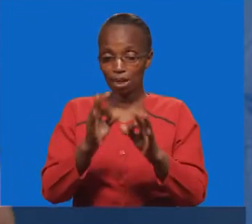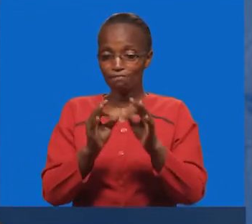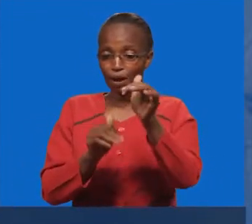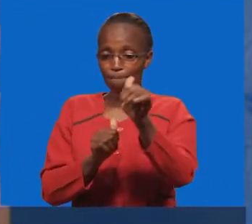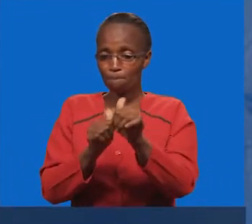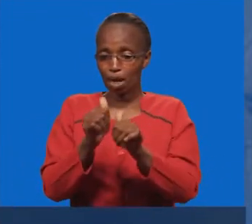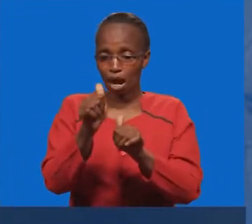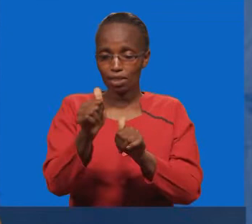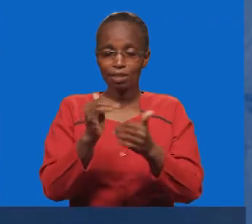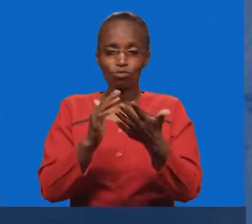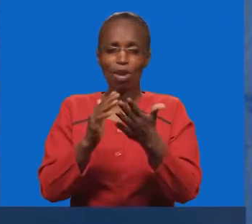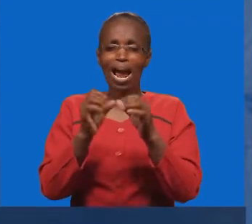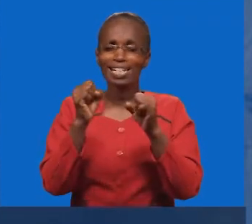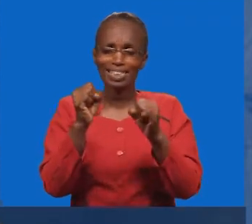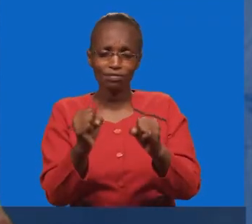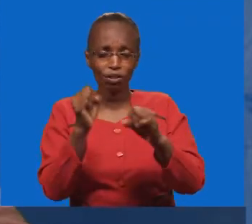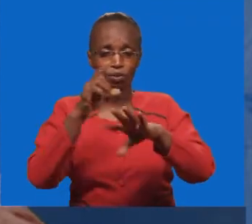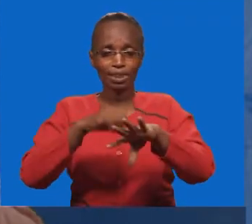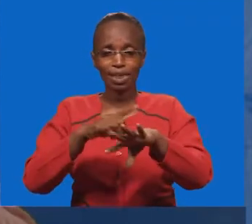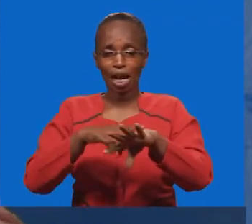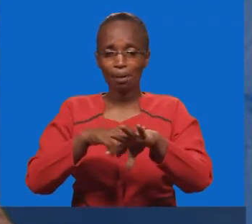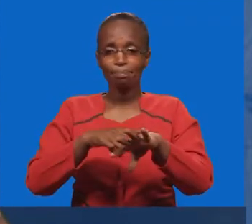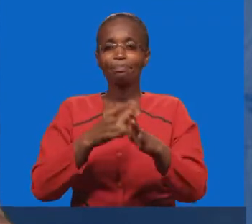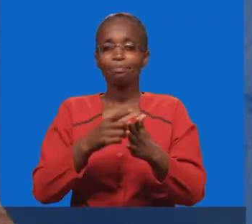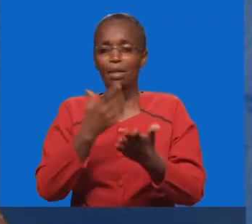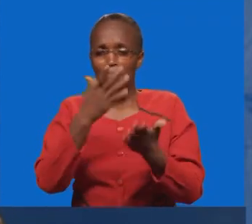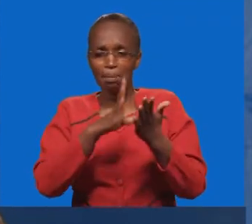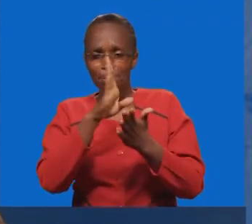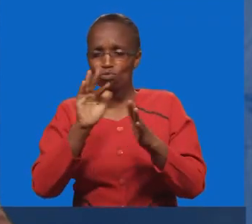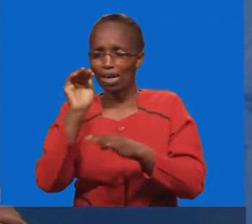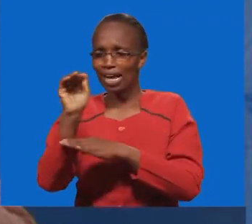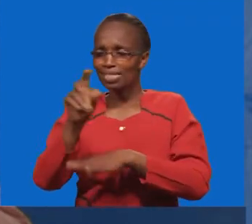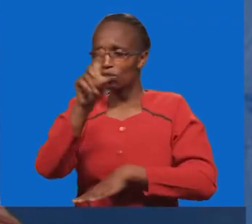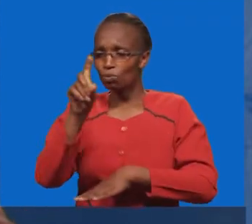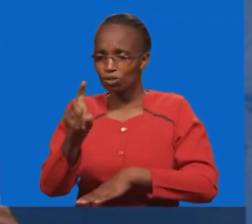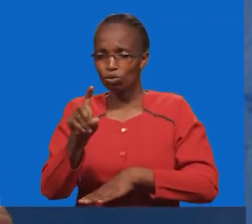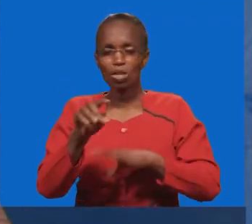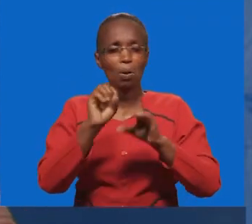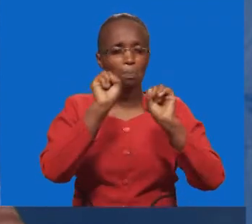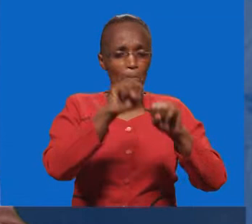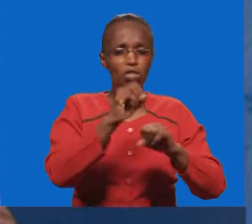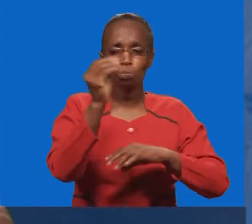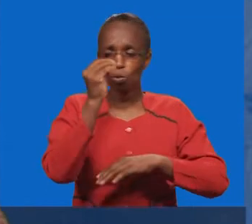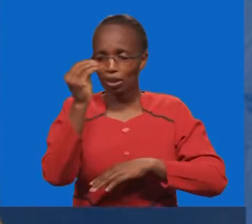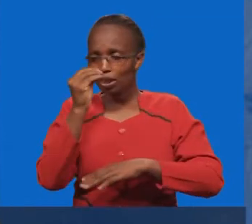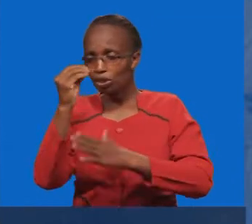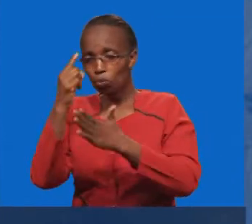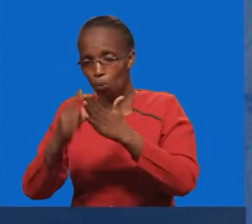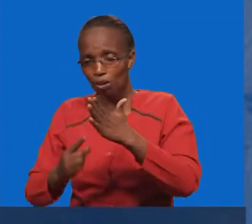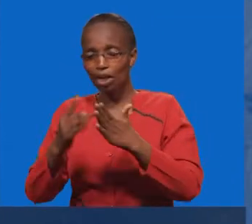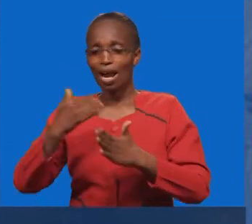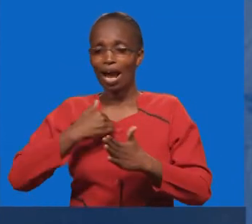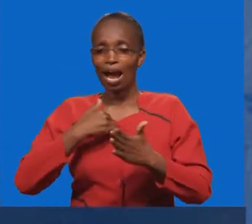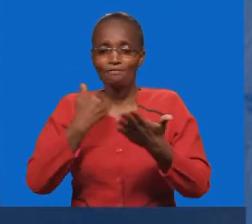kama umepitia nini, hata kama umeamka ukiwa unajiuliza nitakunywa nini, nitakula nini,